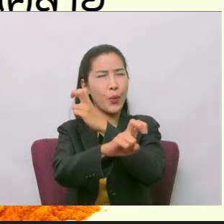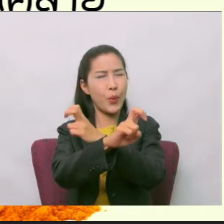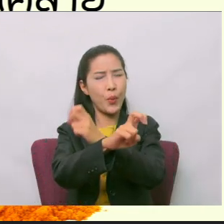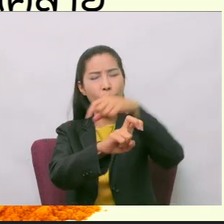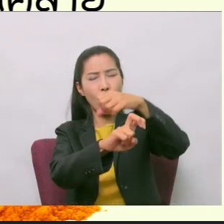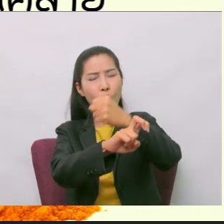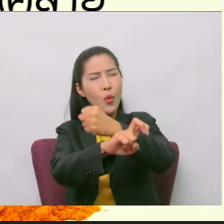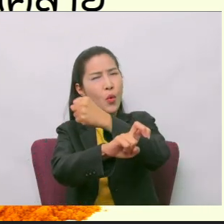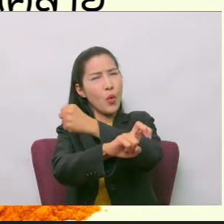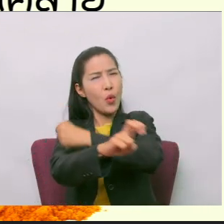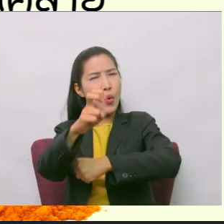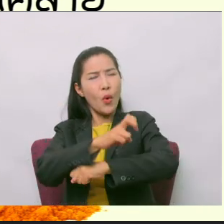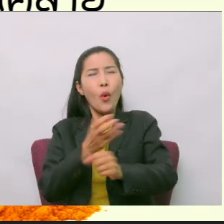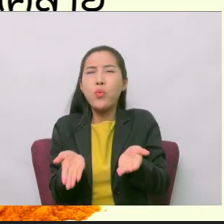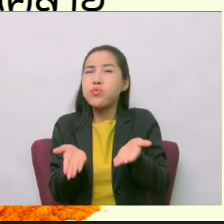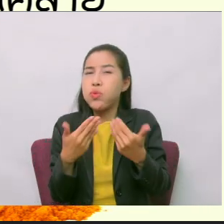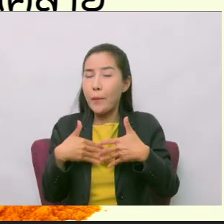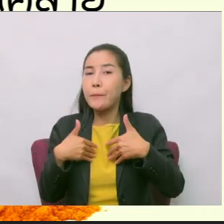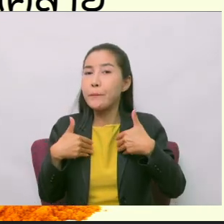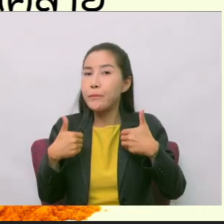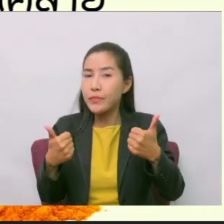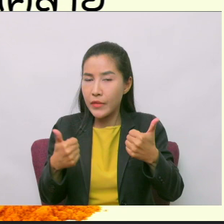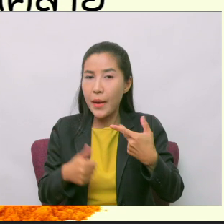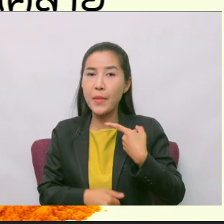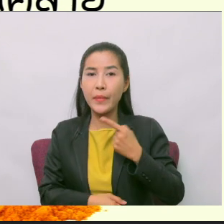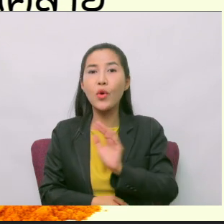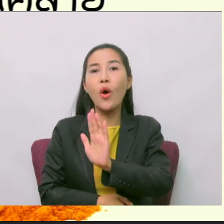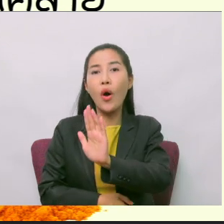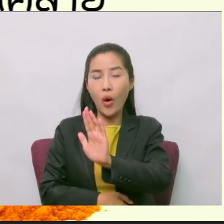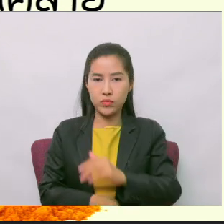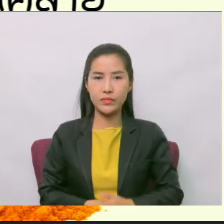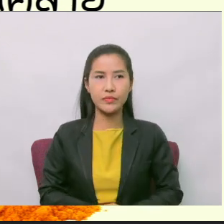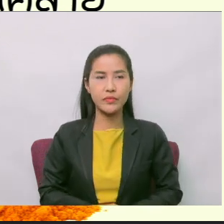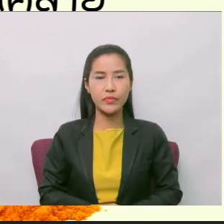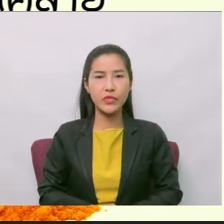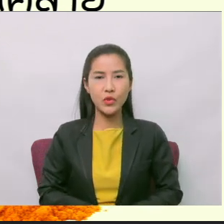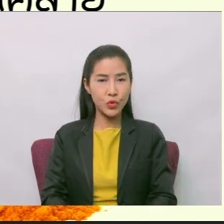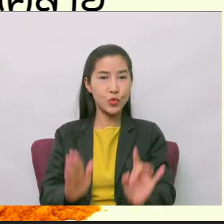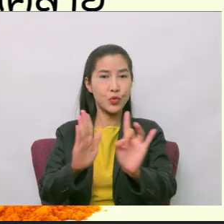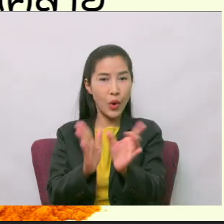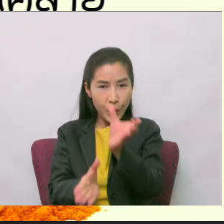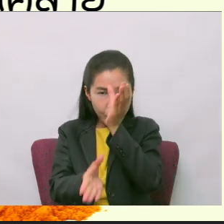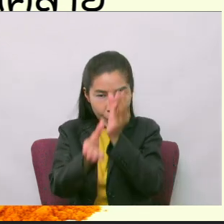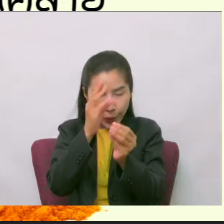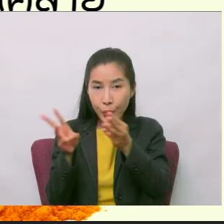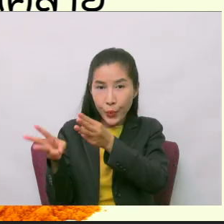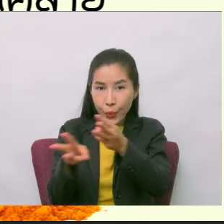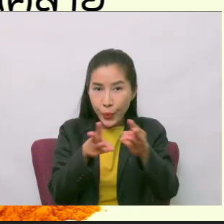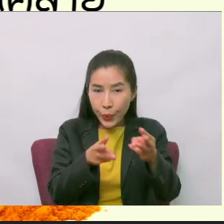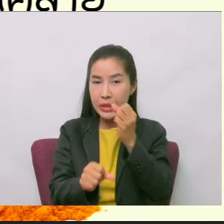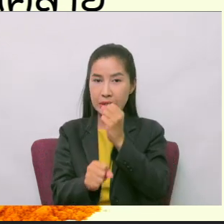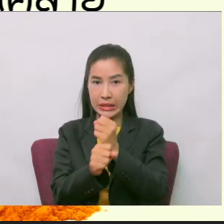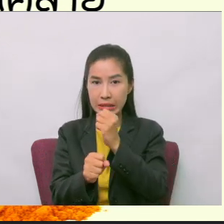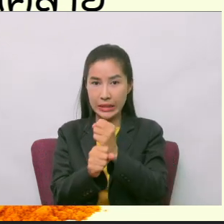คะนี่คือประโยชน์ของสมุนไพรนะคะที่อยู่ในลูกประคบซึ่งในช่วงท้ายเราจะมาเรียนรู้เรื่องของวิธีการทำลูกประคบด้ว